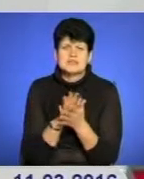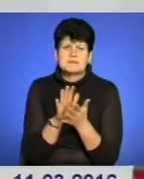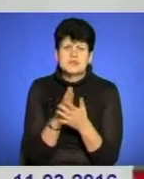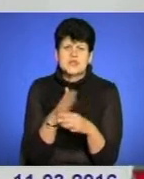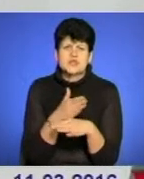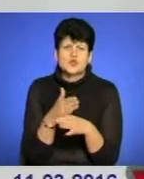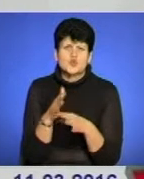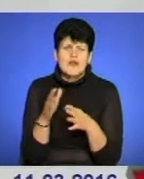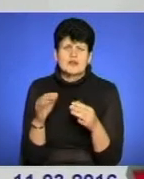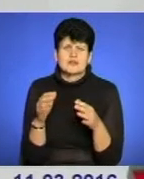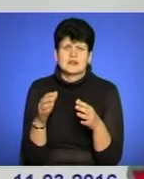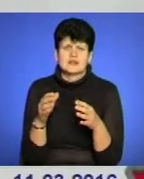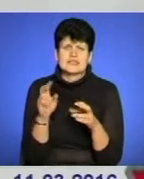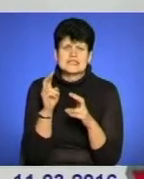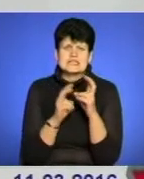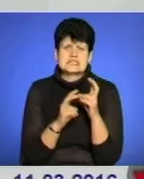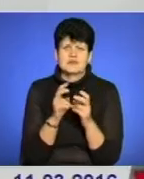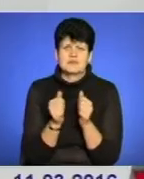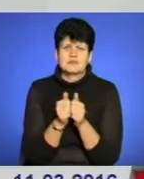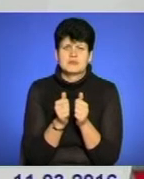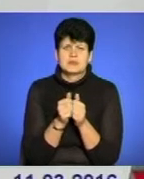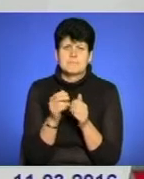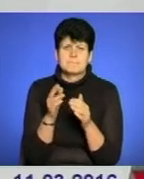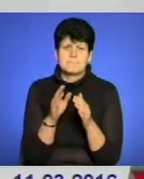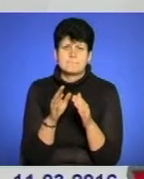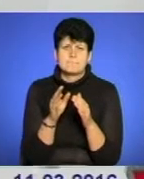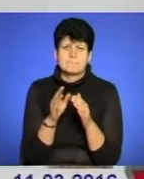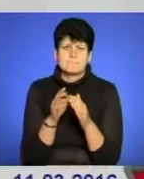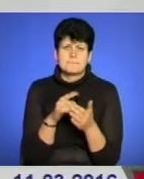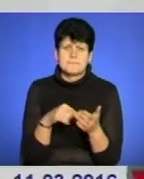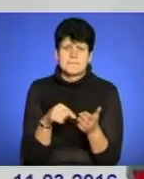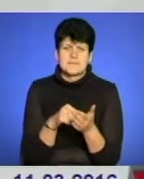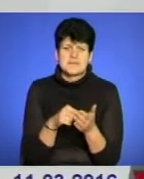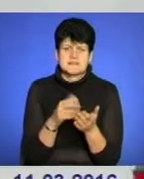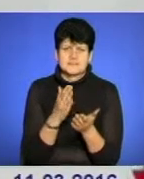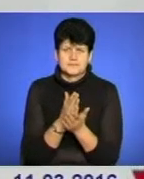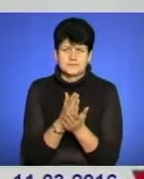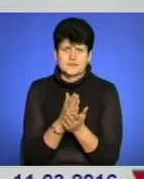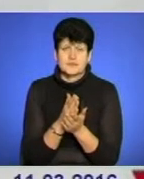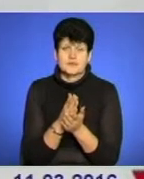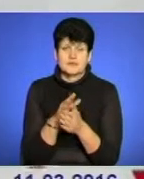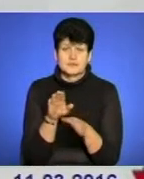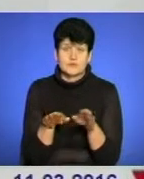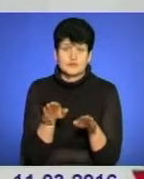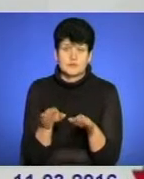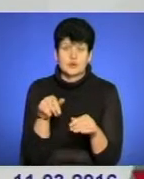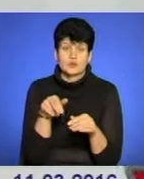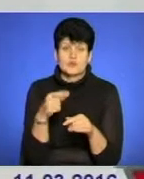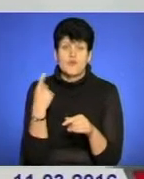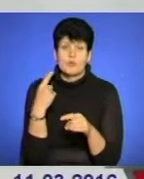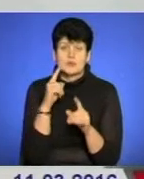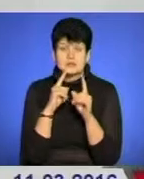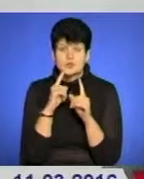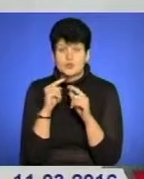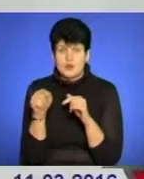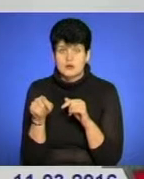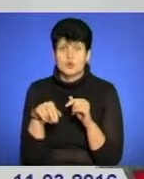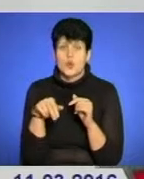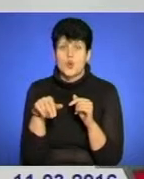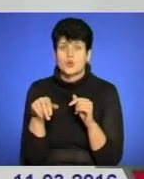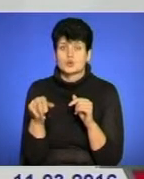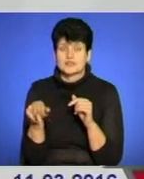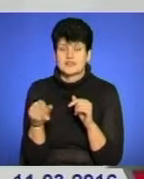сміттєсортувальний завод у вас під містом. З такими туфлями ми сьогодні ходили в облраду, ходили